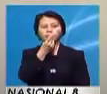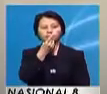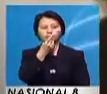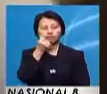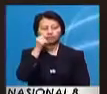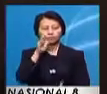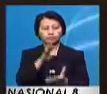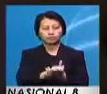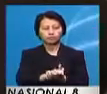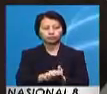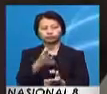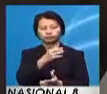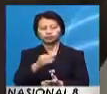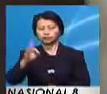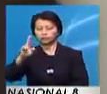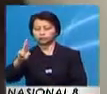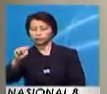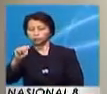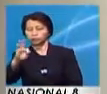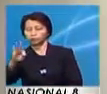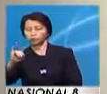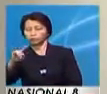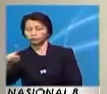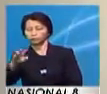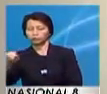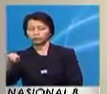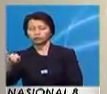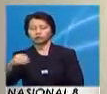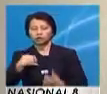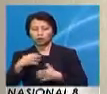Rosmah. Manakala Rafizi dan Chan Chee Kong